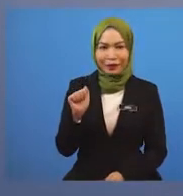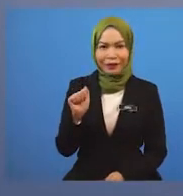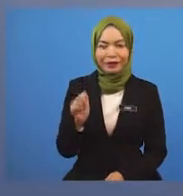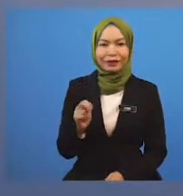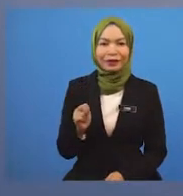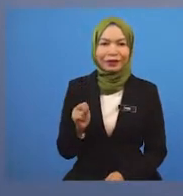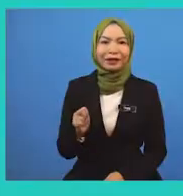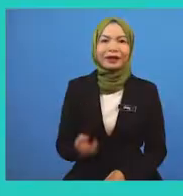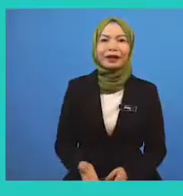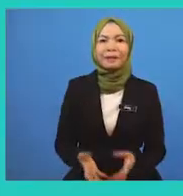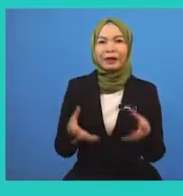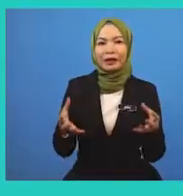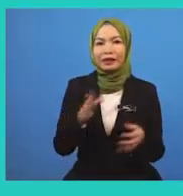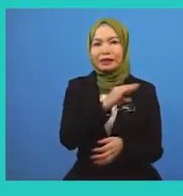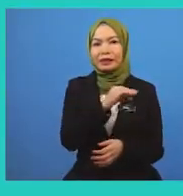dan udara.